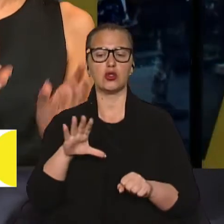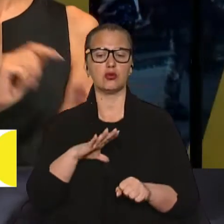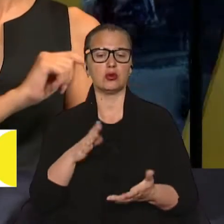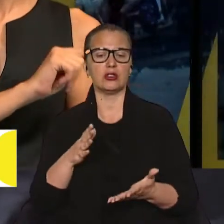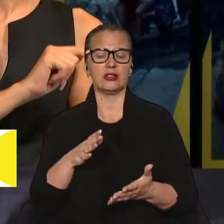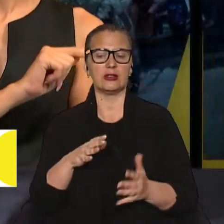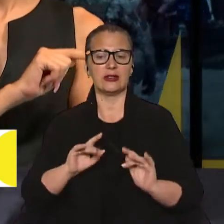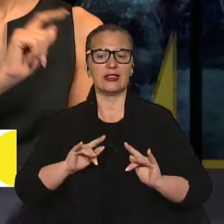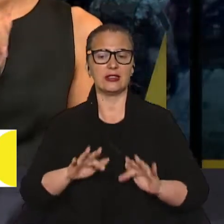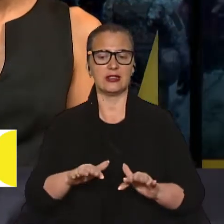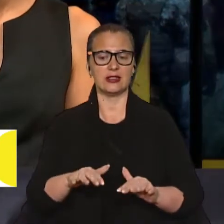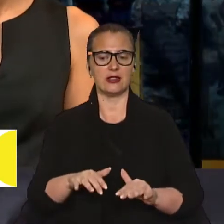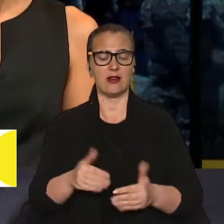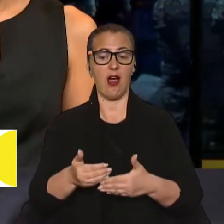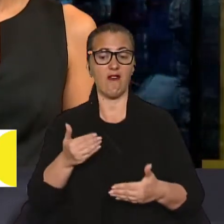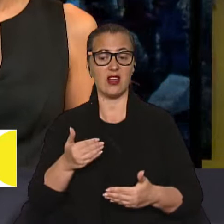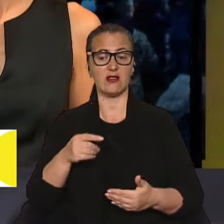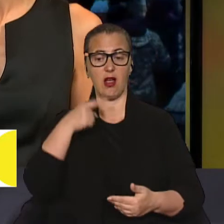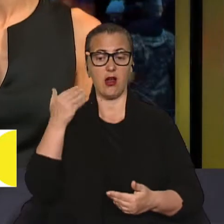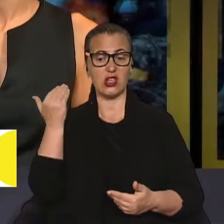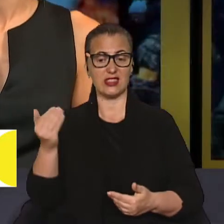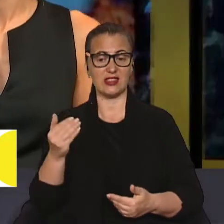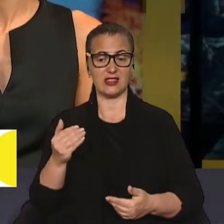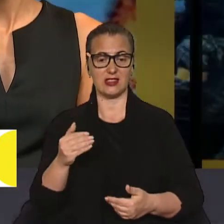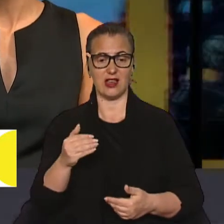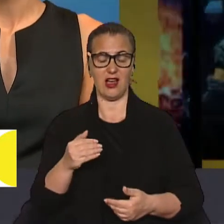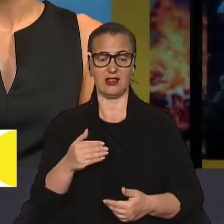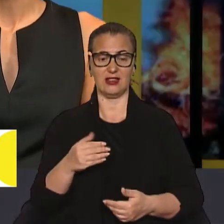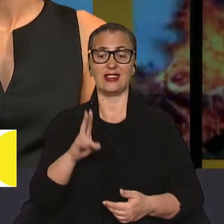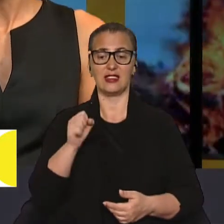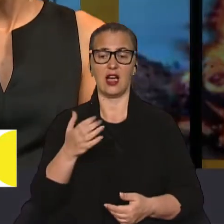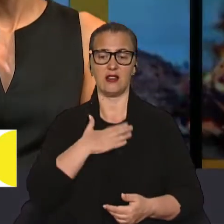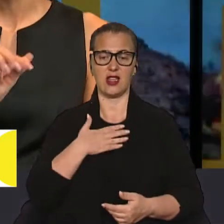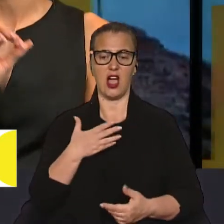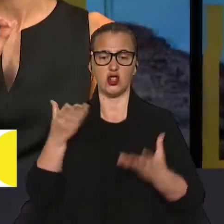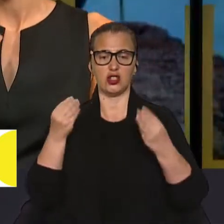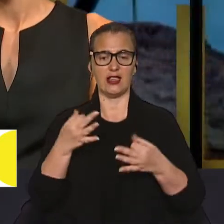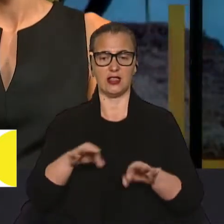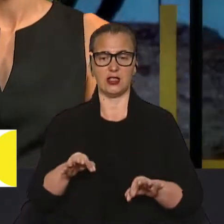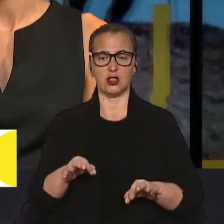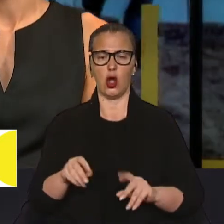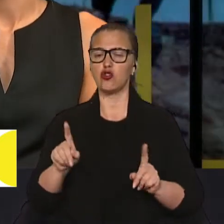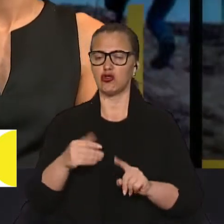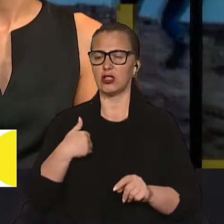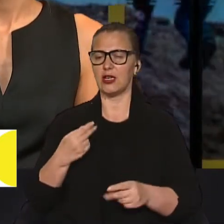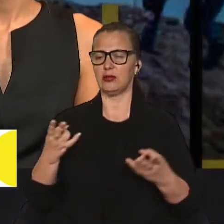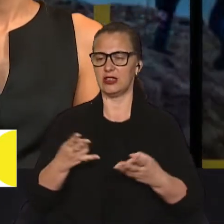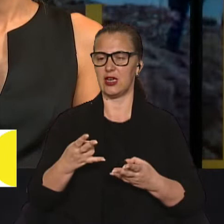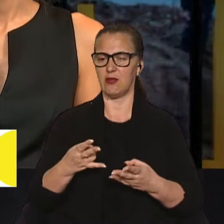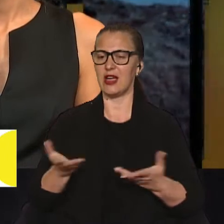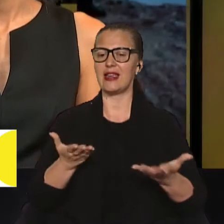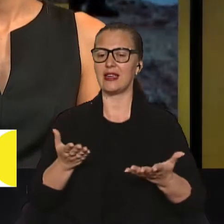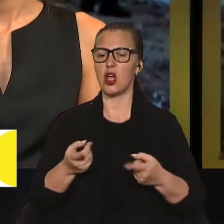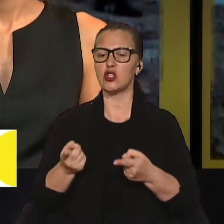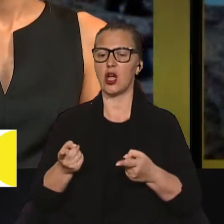сценарії росіян на наш День Незалежності? Яких загроз нам потенційно треба чекати?